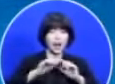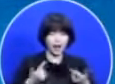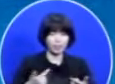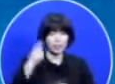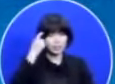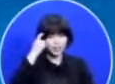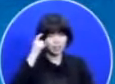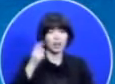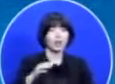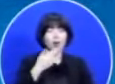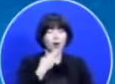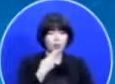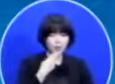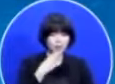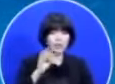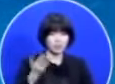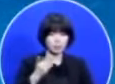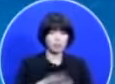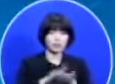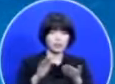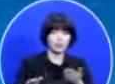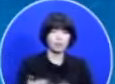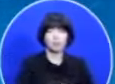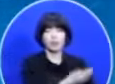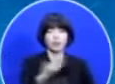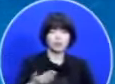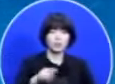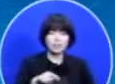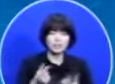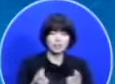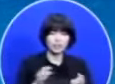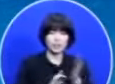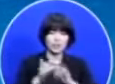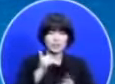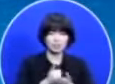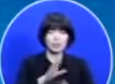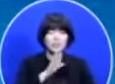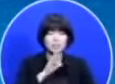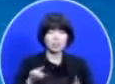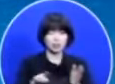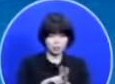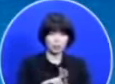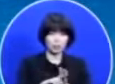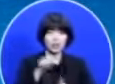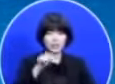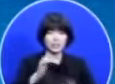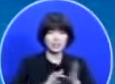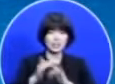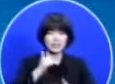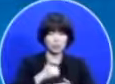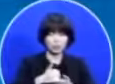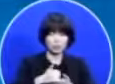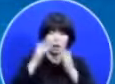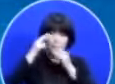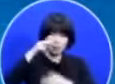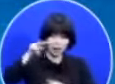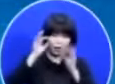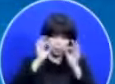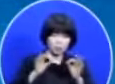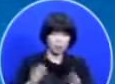없어 야 낫죠 여러분이 그렇게 예수님을 실제로 믿고 그 예수님을 바라보고